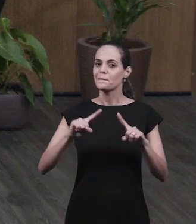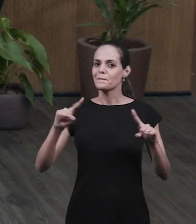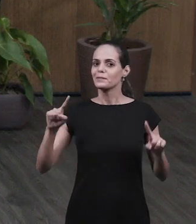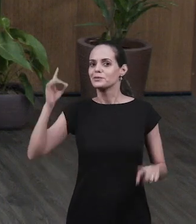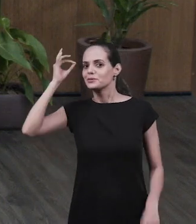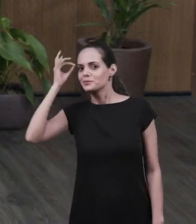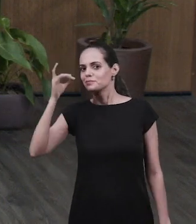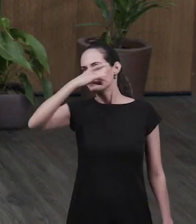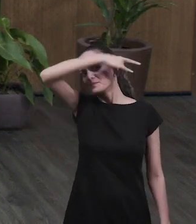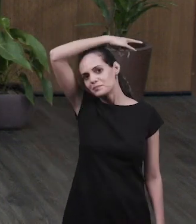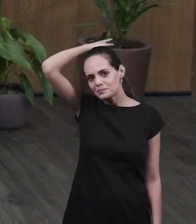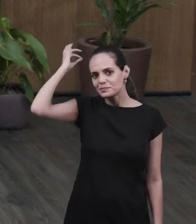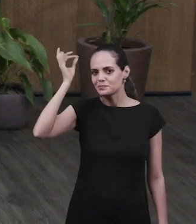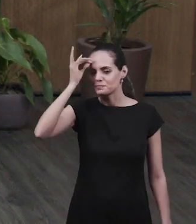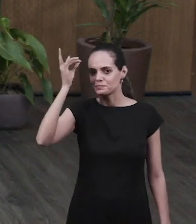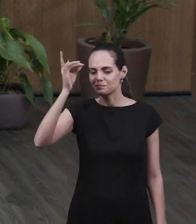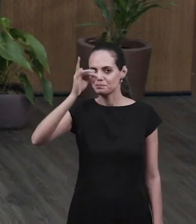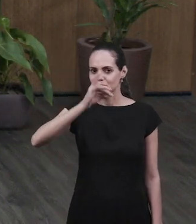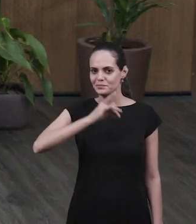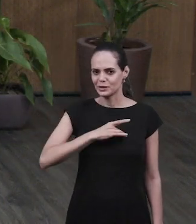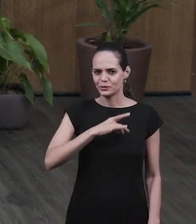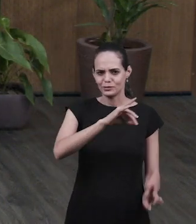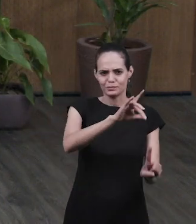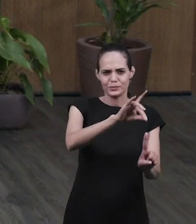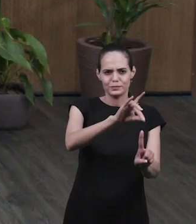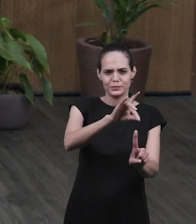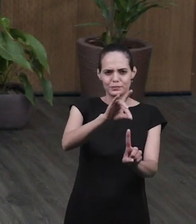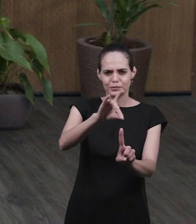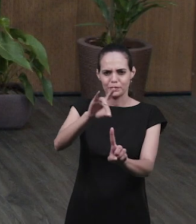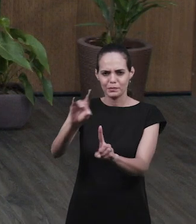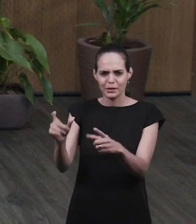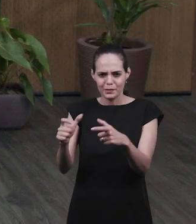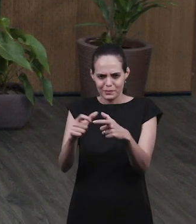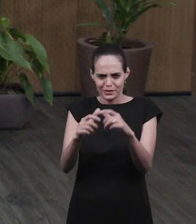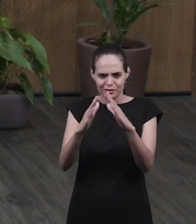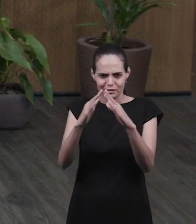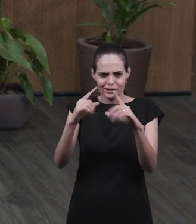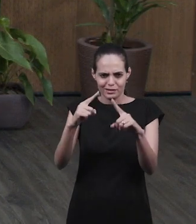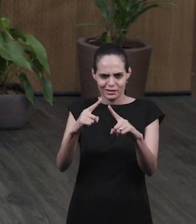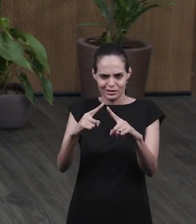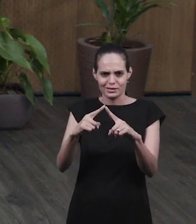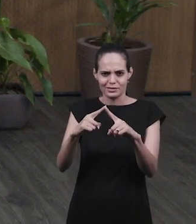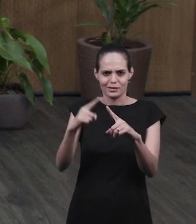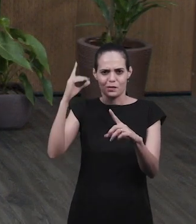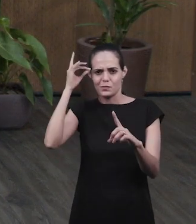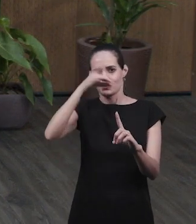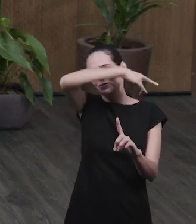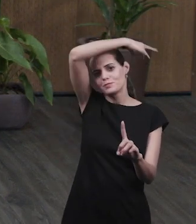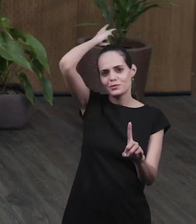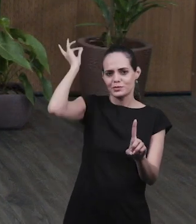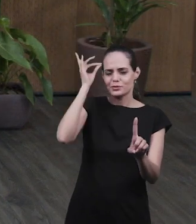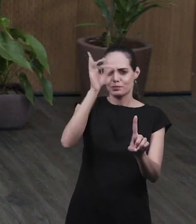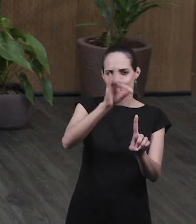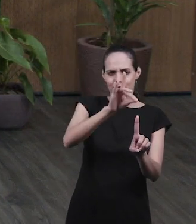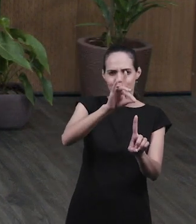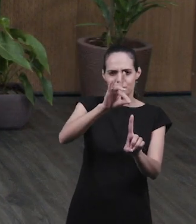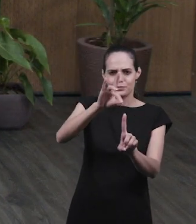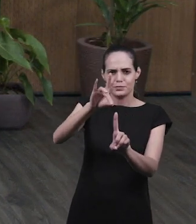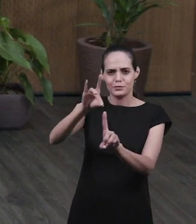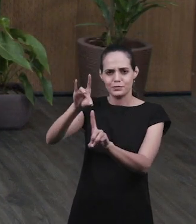devant la visitation glorieuse que ce groupe, cette petite église a